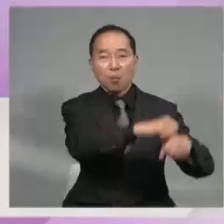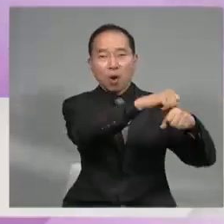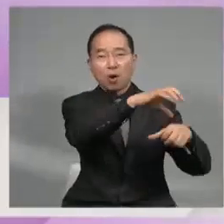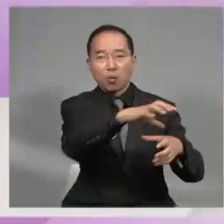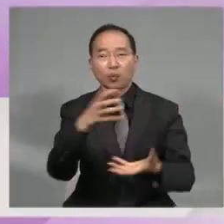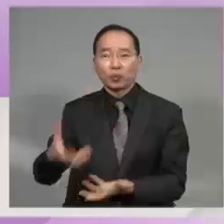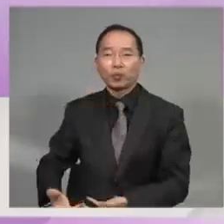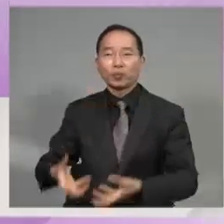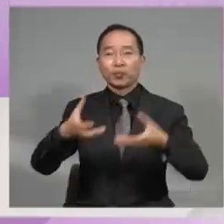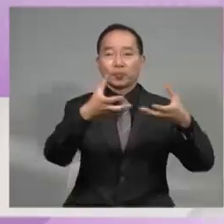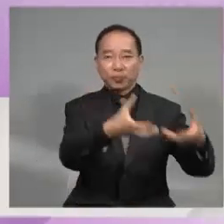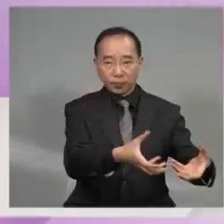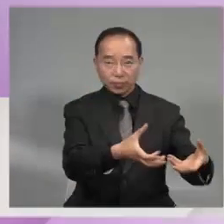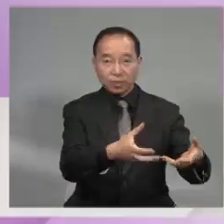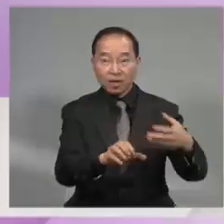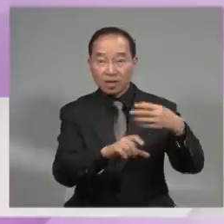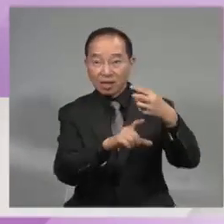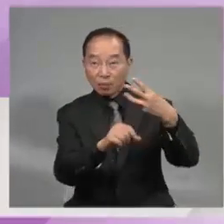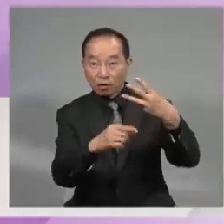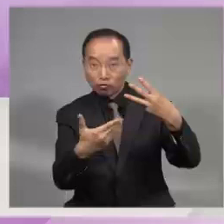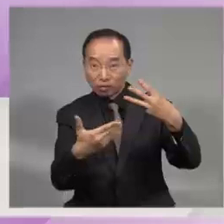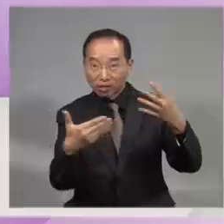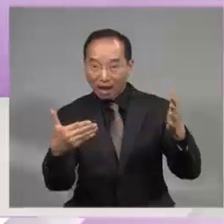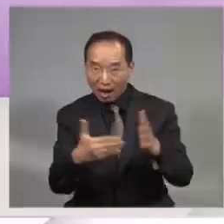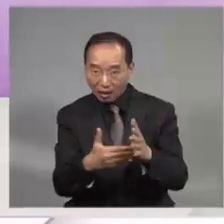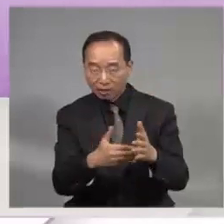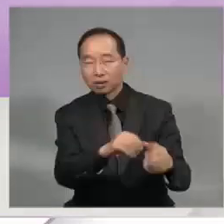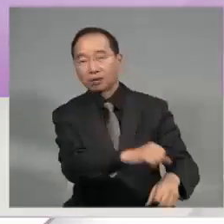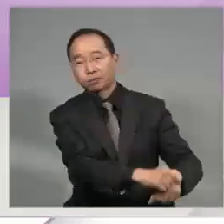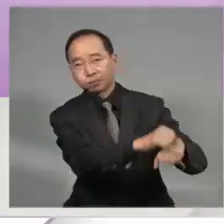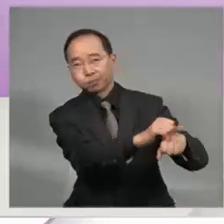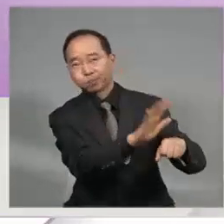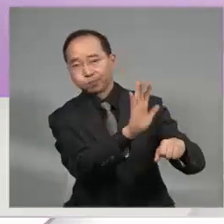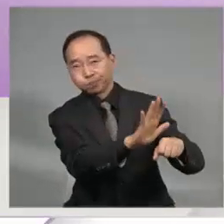옮겨져서 선거일 투표 마감 시간까지 보관이 될 것 같습니다. 네.